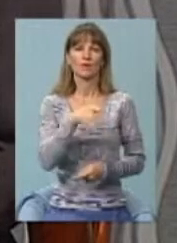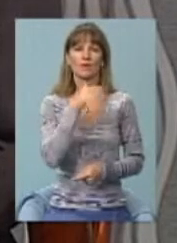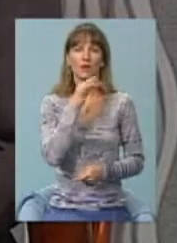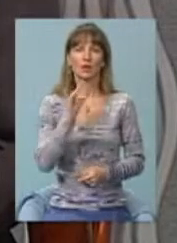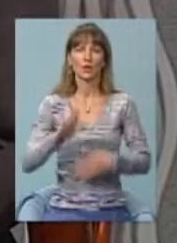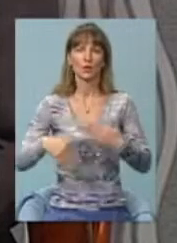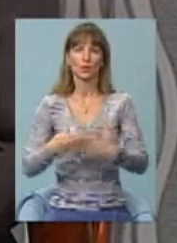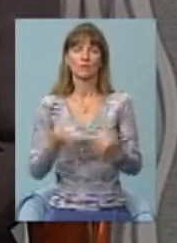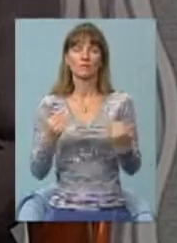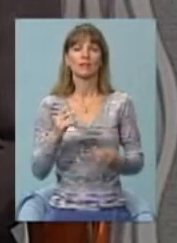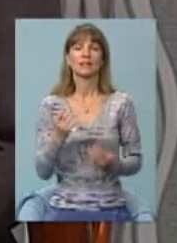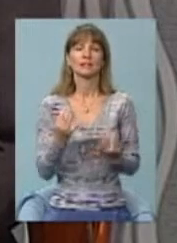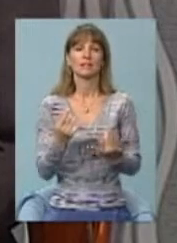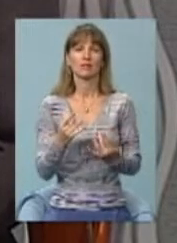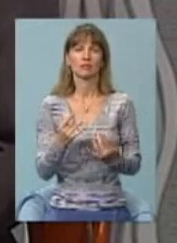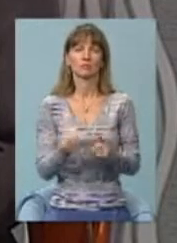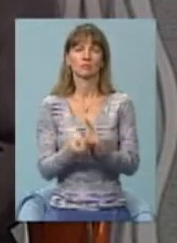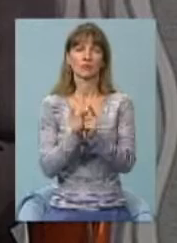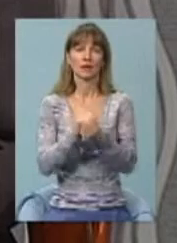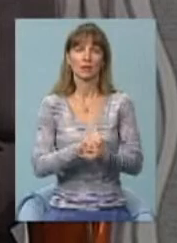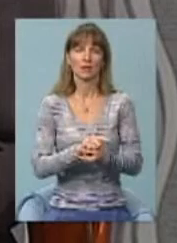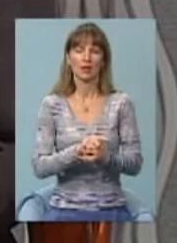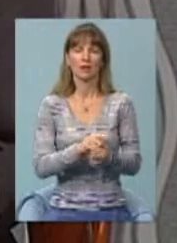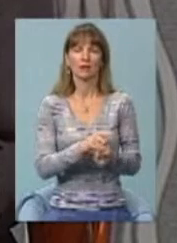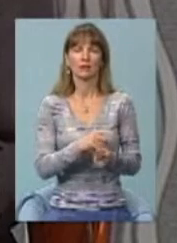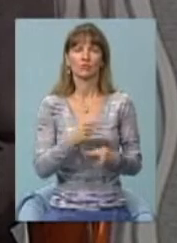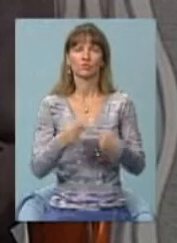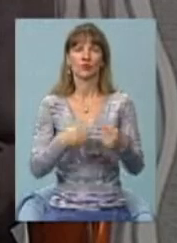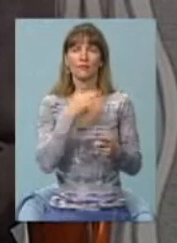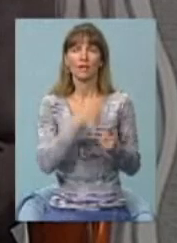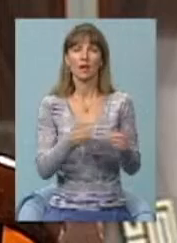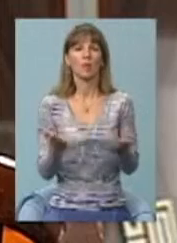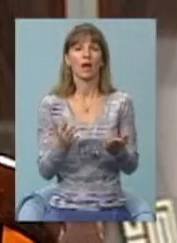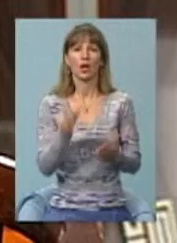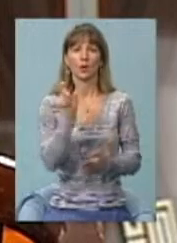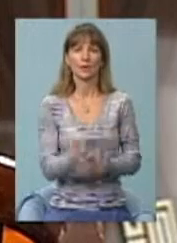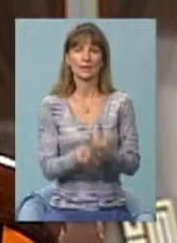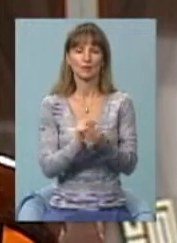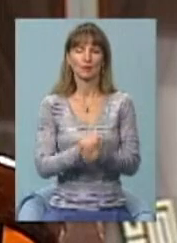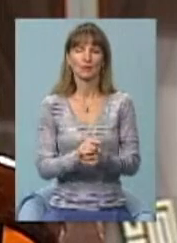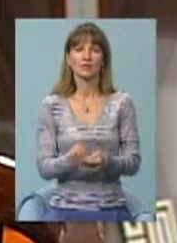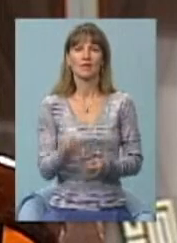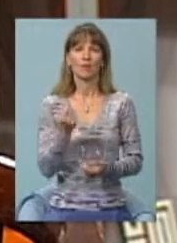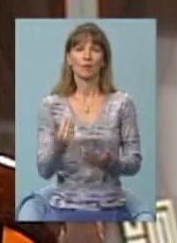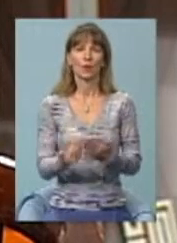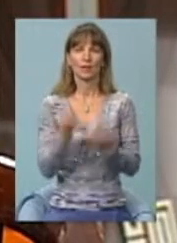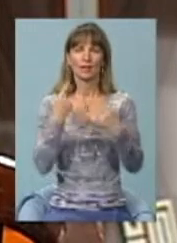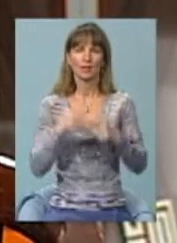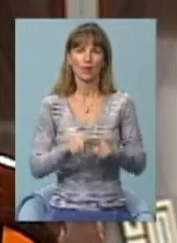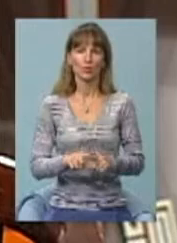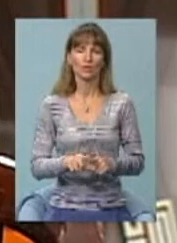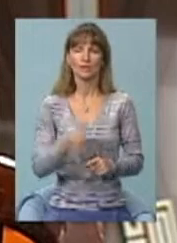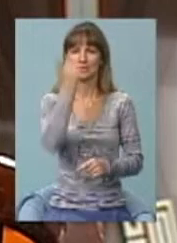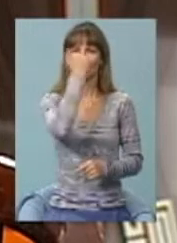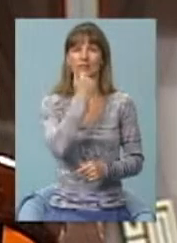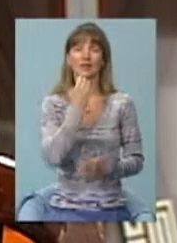і до сьогодні? От наскільки вона переросла якийсь там певний проміжок часу і як вона змінилася? З'явилися технології,